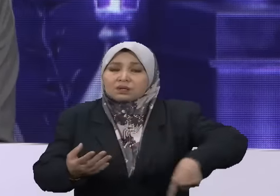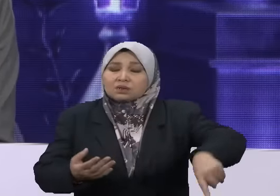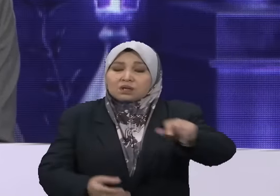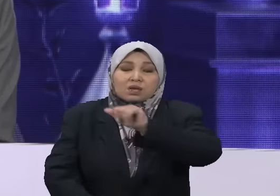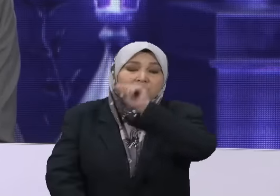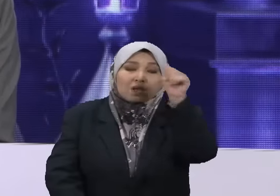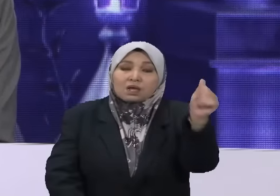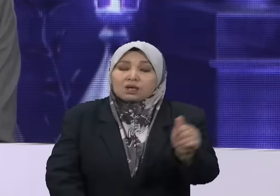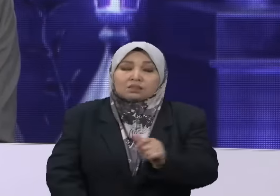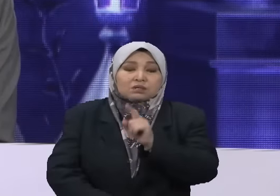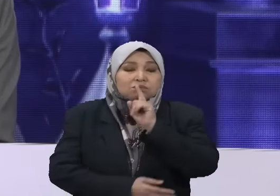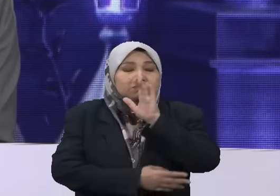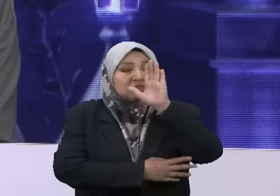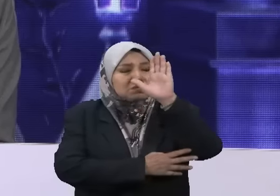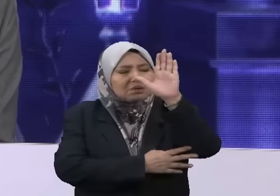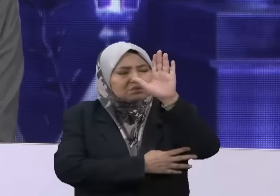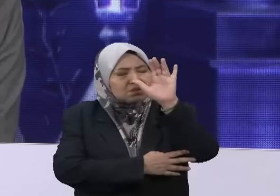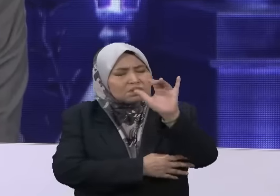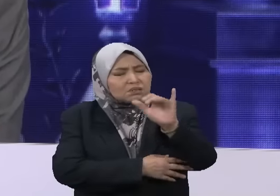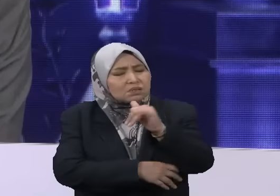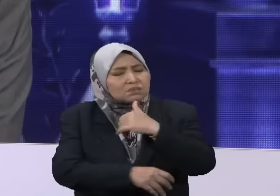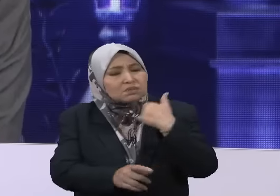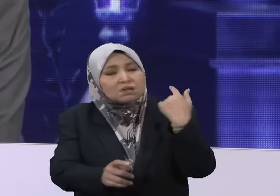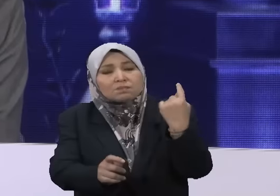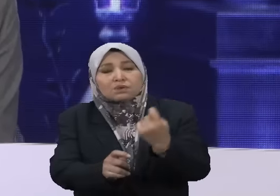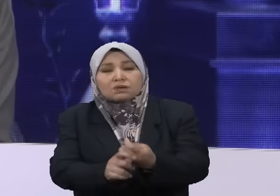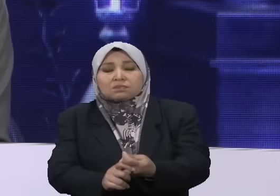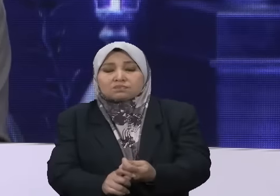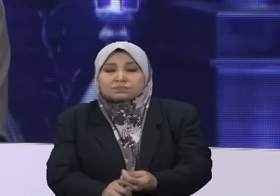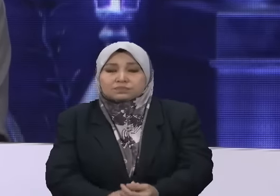لأكثرهم من عهد